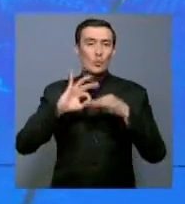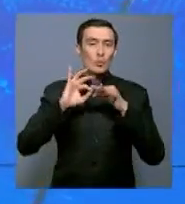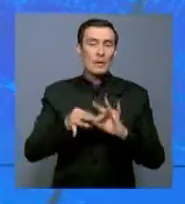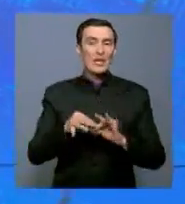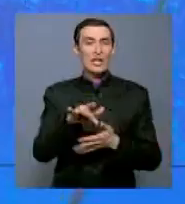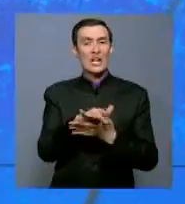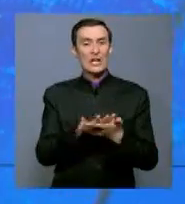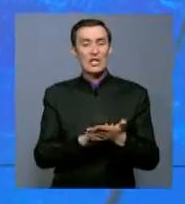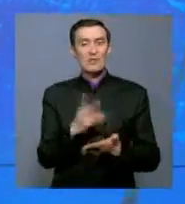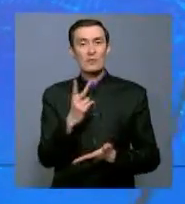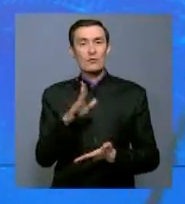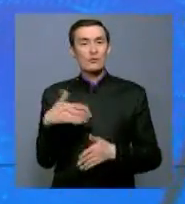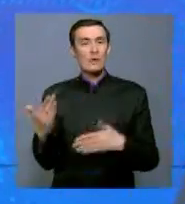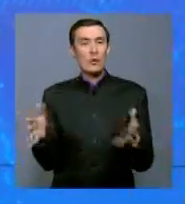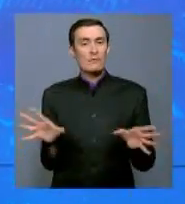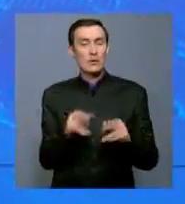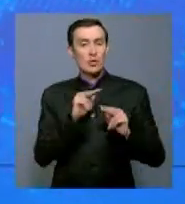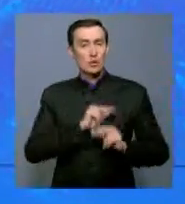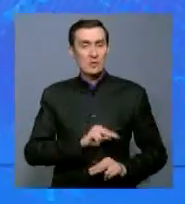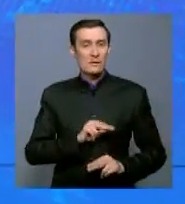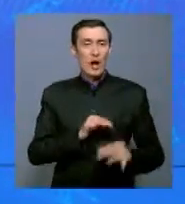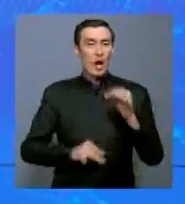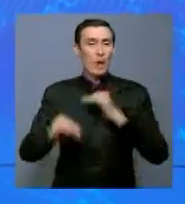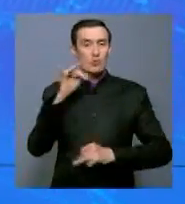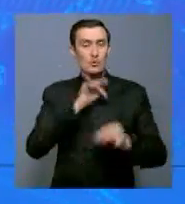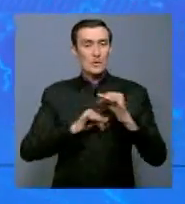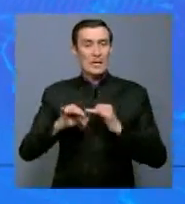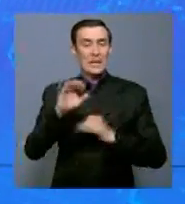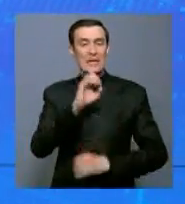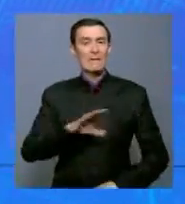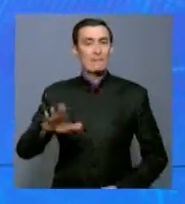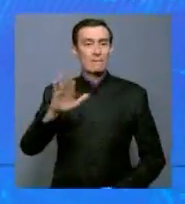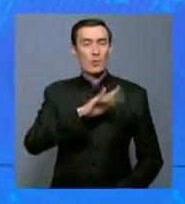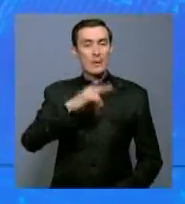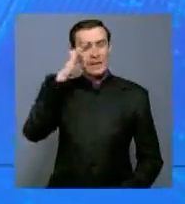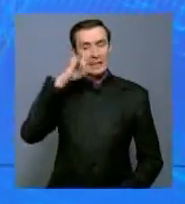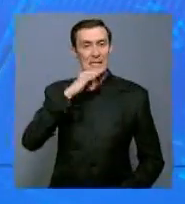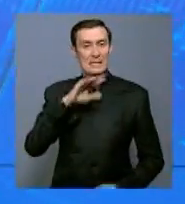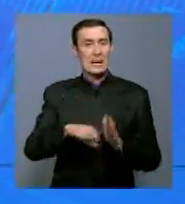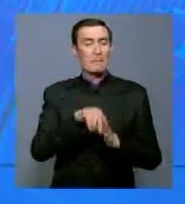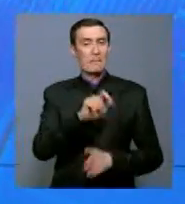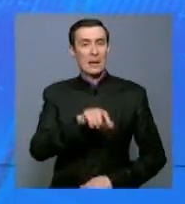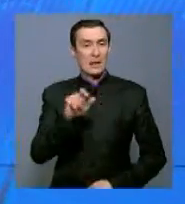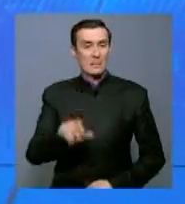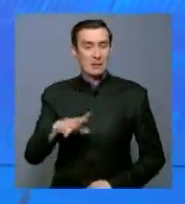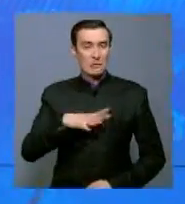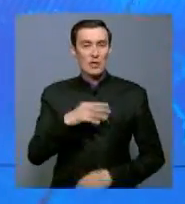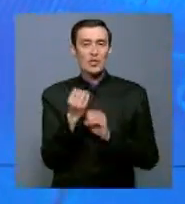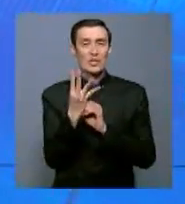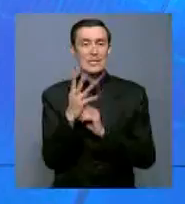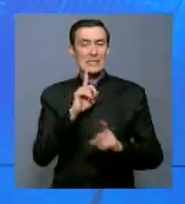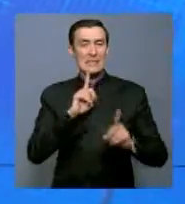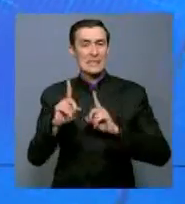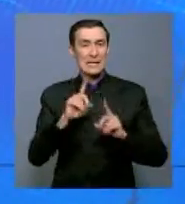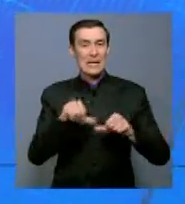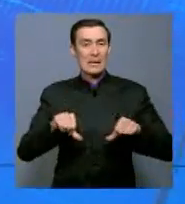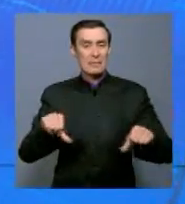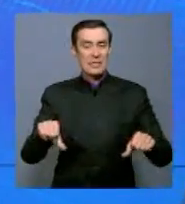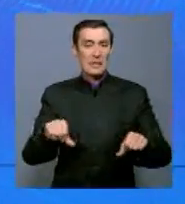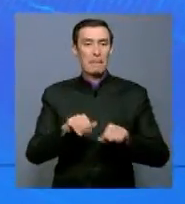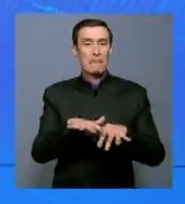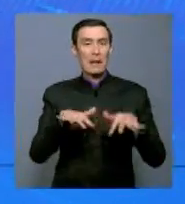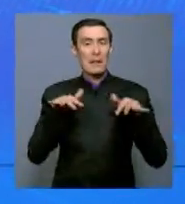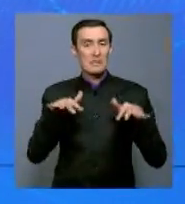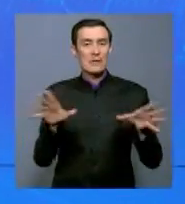Углубление дальнейшего двустороннего сотрудничества обсудили в Брюсселе казахстанские и европейские парламентарии. В здании Европарламента прошло 14-е заседание Комитета